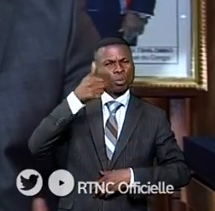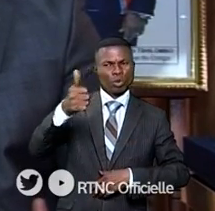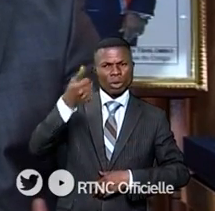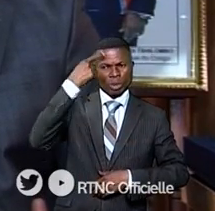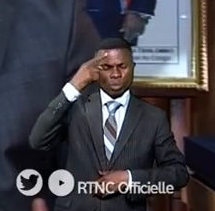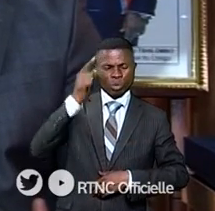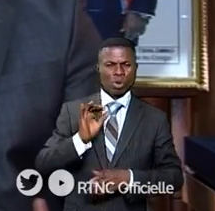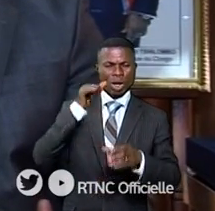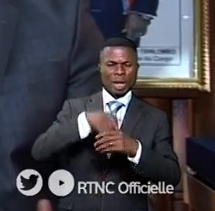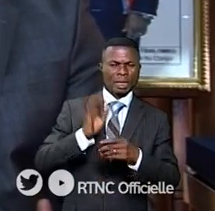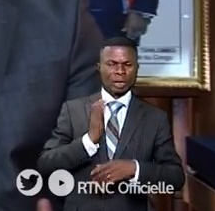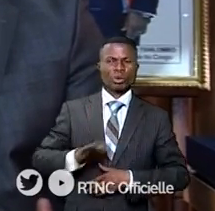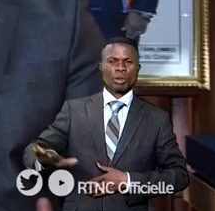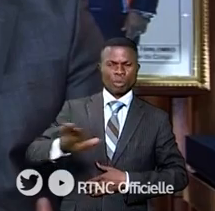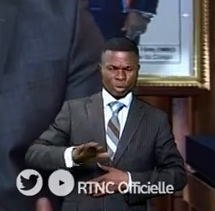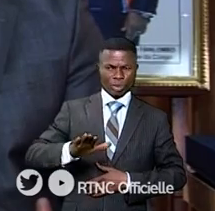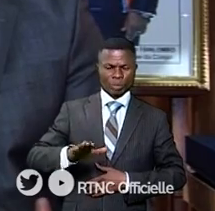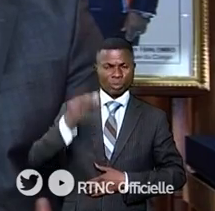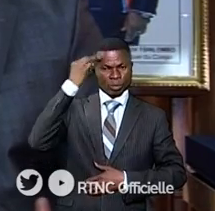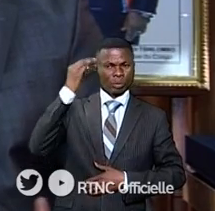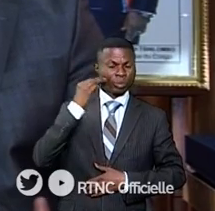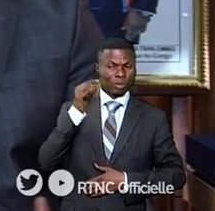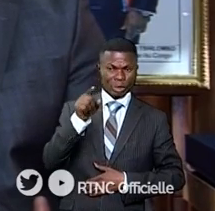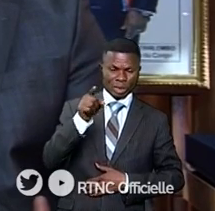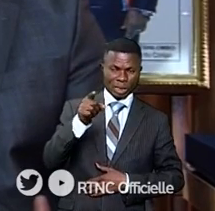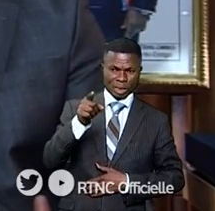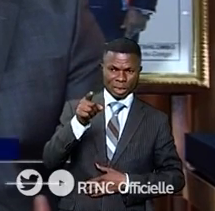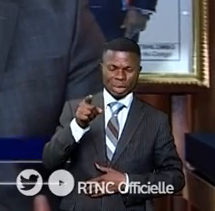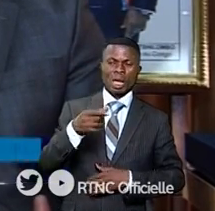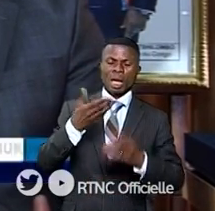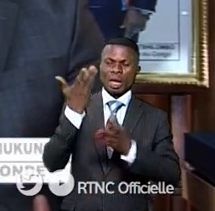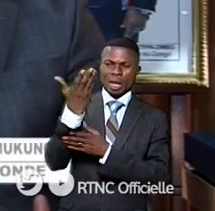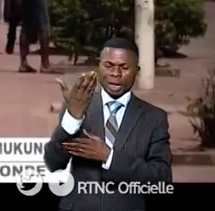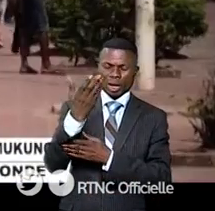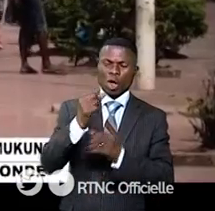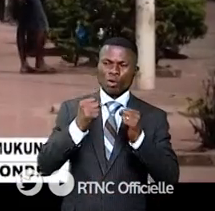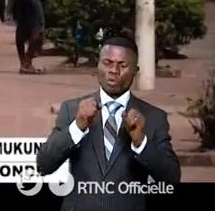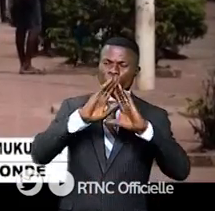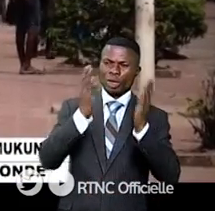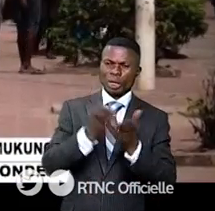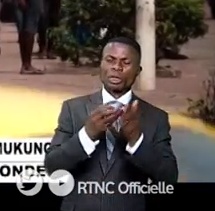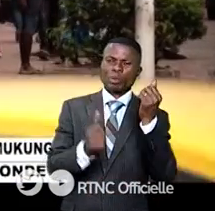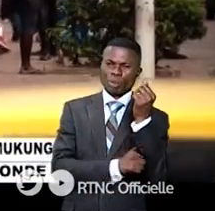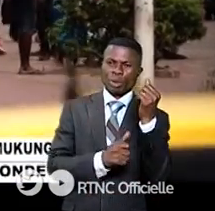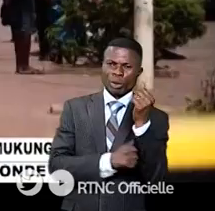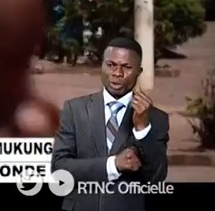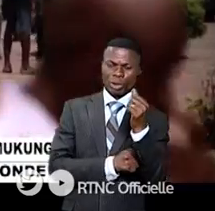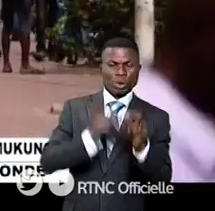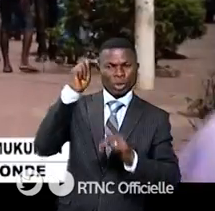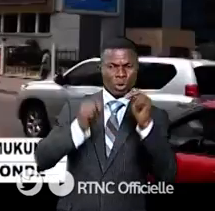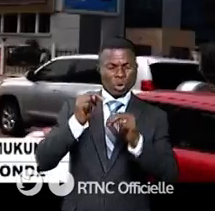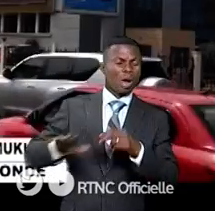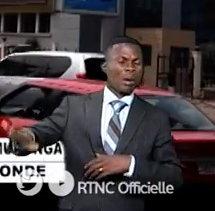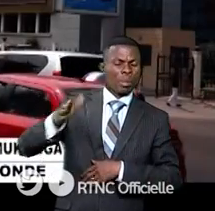pour l'intégration nationale. Enfin, le ministre Augustin Kiba Samaliba a lancé un appel vibrant à tous les compatriotes, à quelque niveau où ils